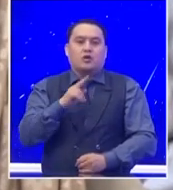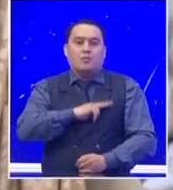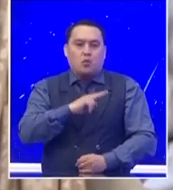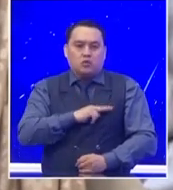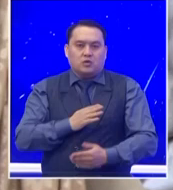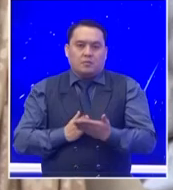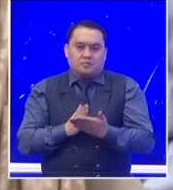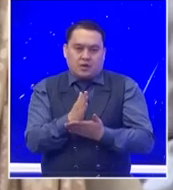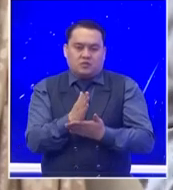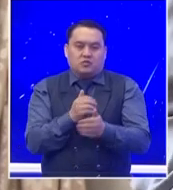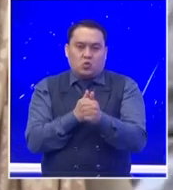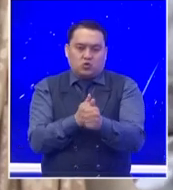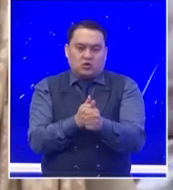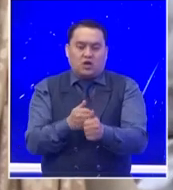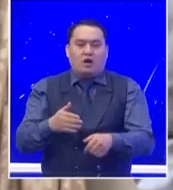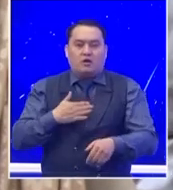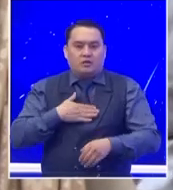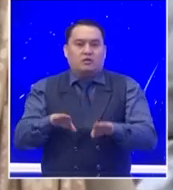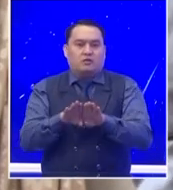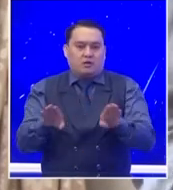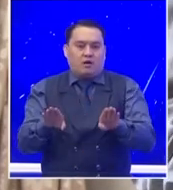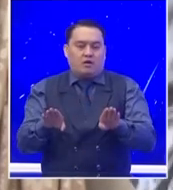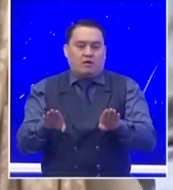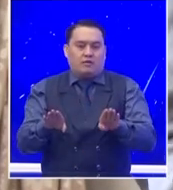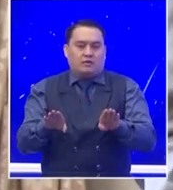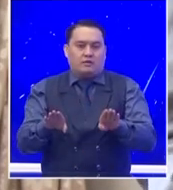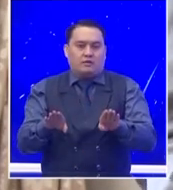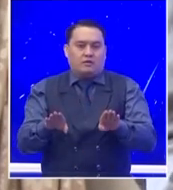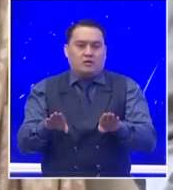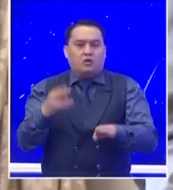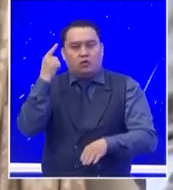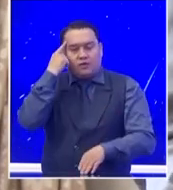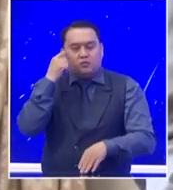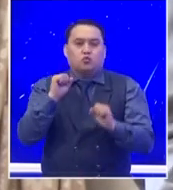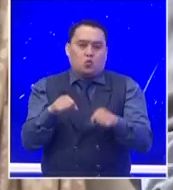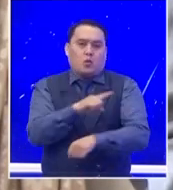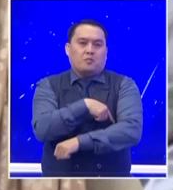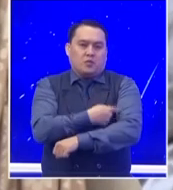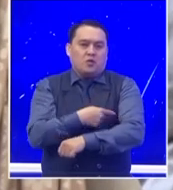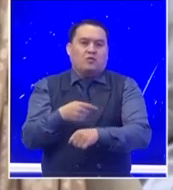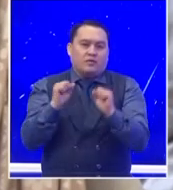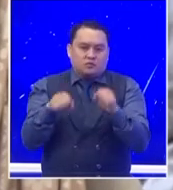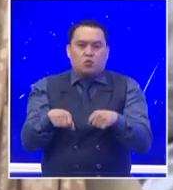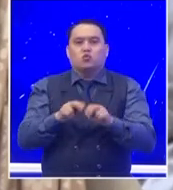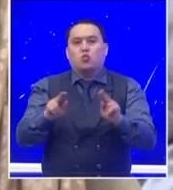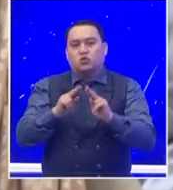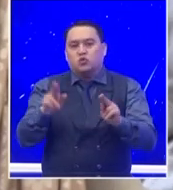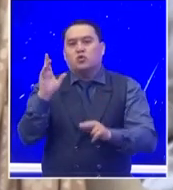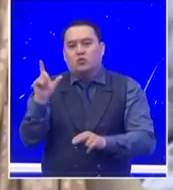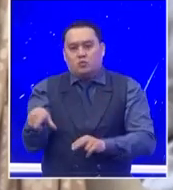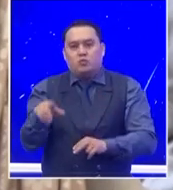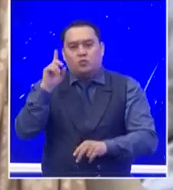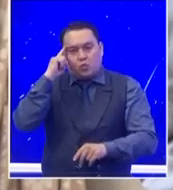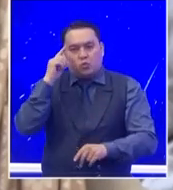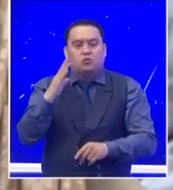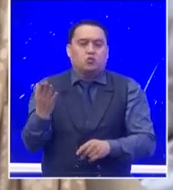работать. Я думал, что они думал педагогом или медиком, и другим сферам думал,